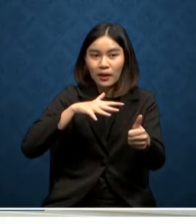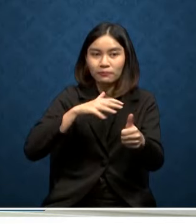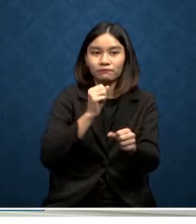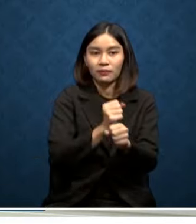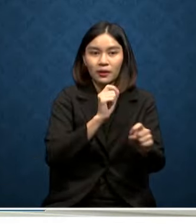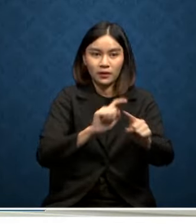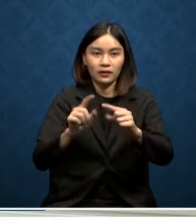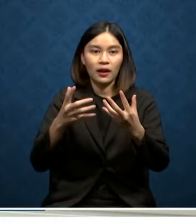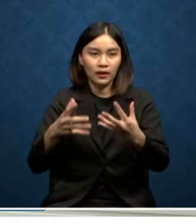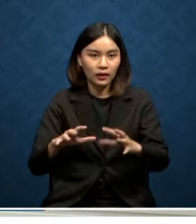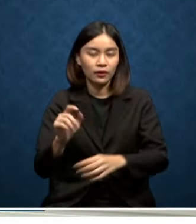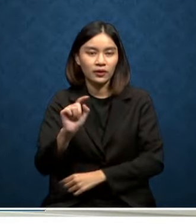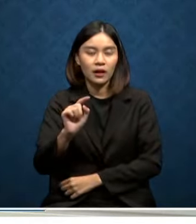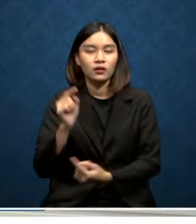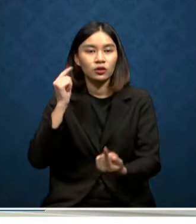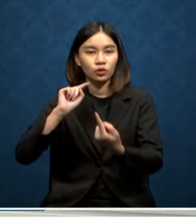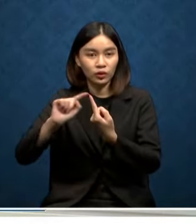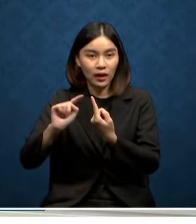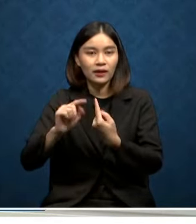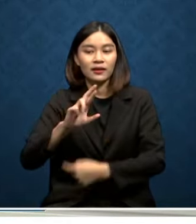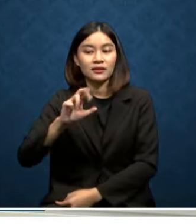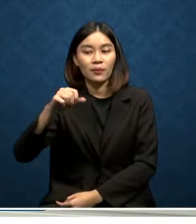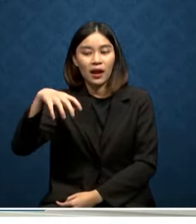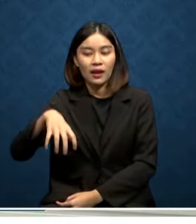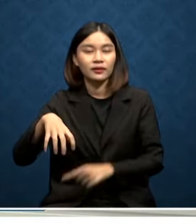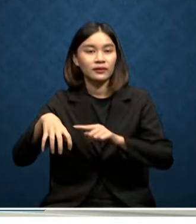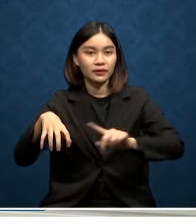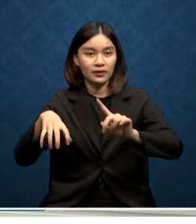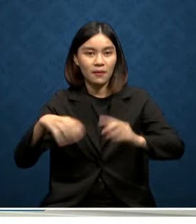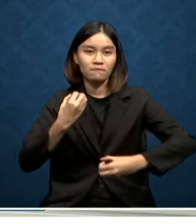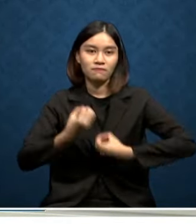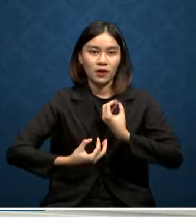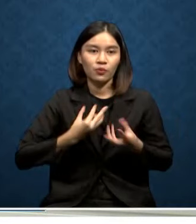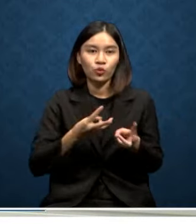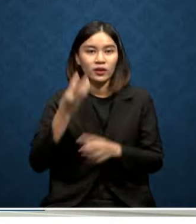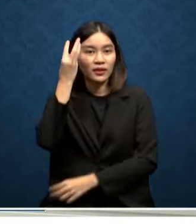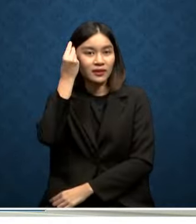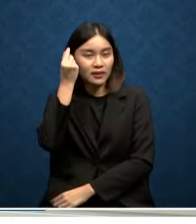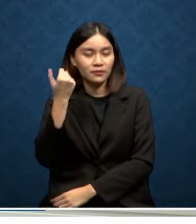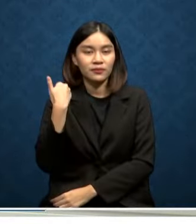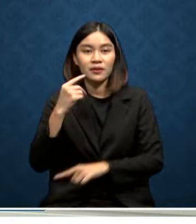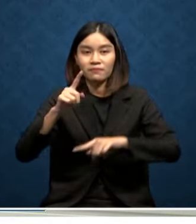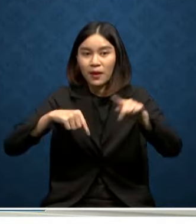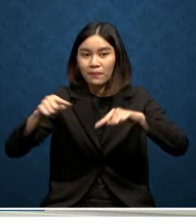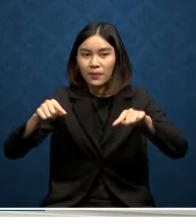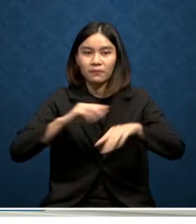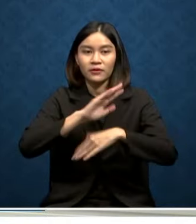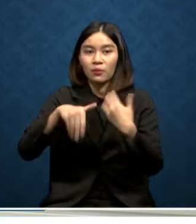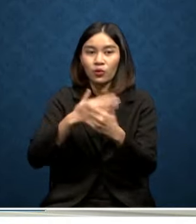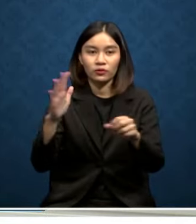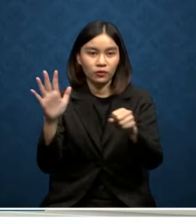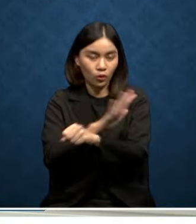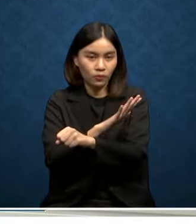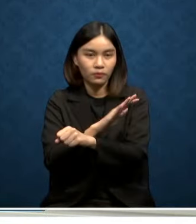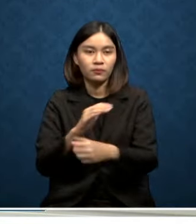แล้วเพื่อให้สภาแห่งนี้ได้สะท้อนมุมมองซึ่งหลากหลายรอบด้านและ